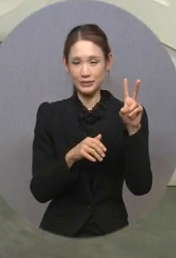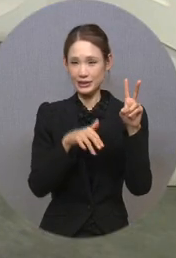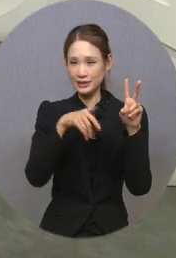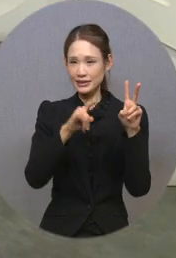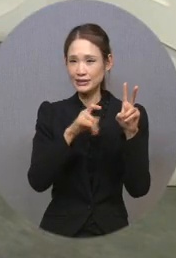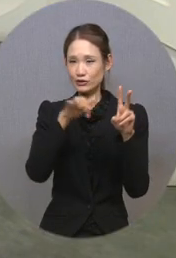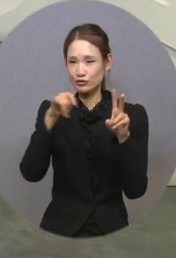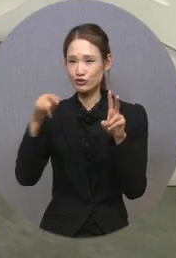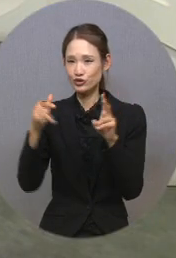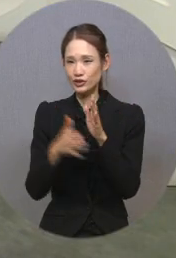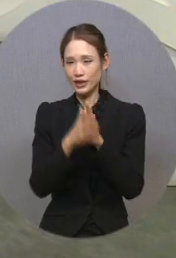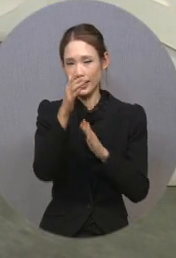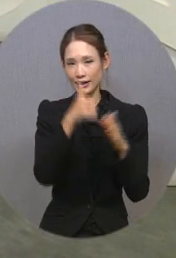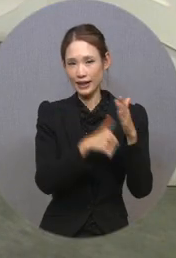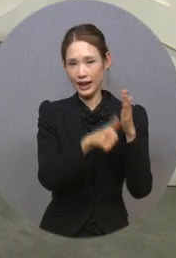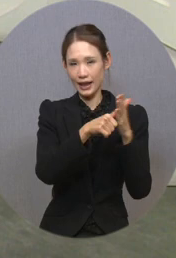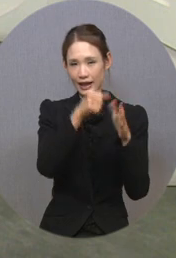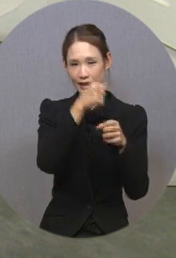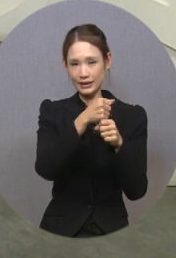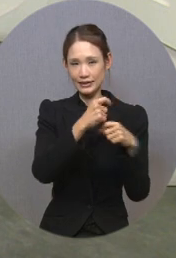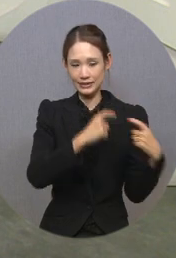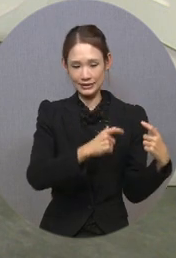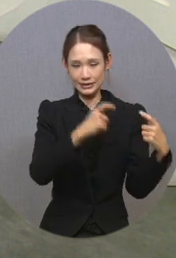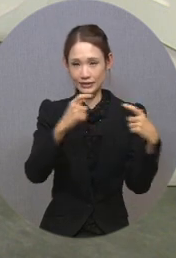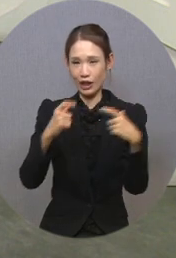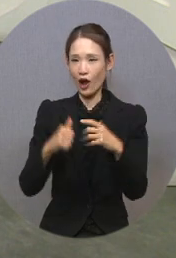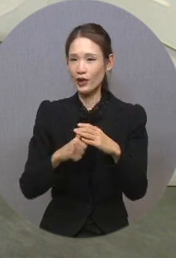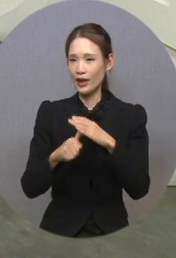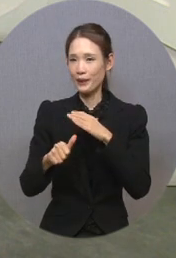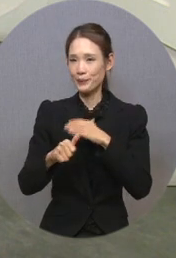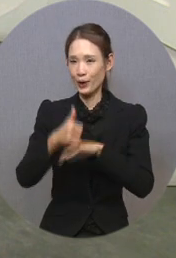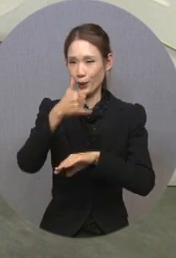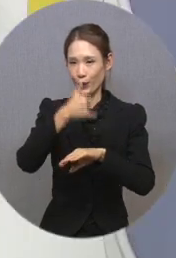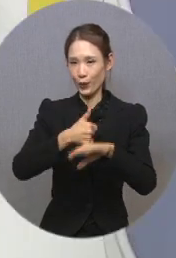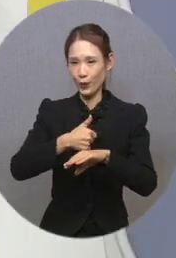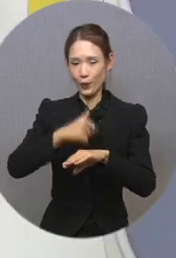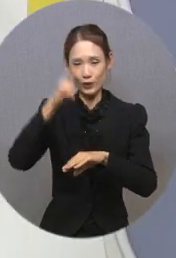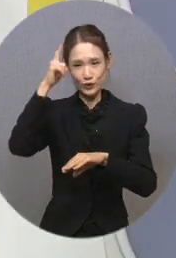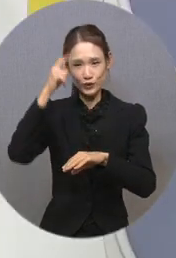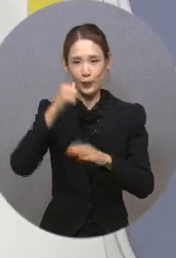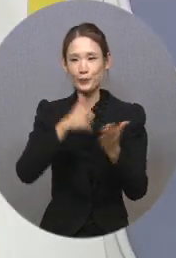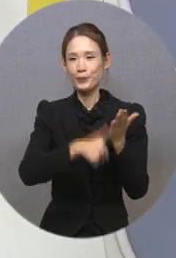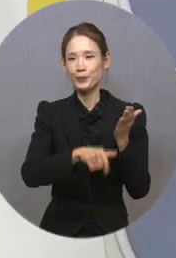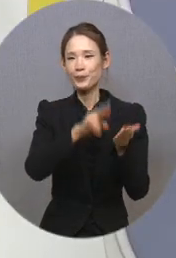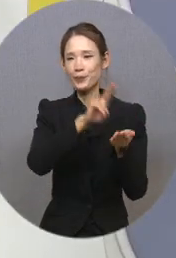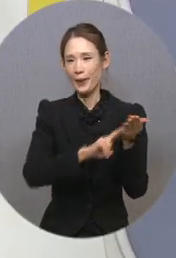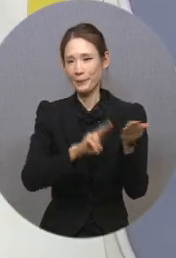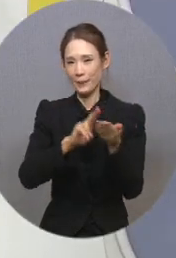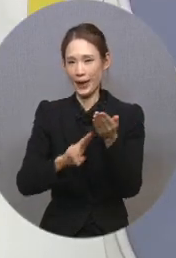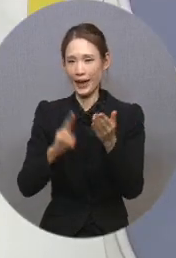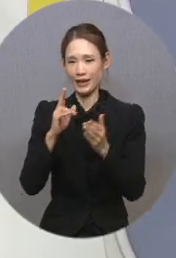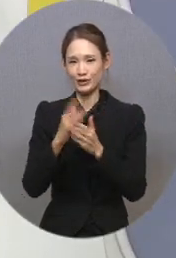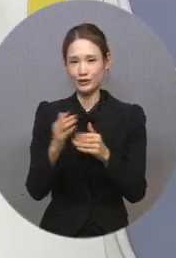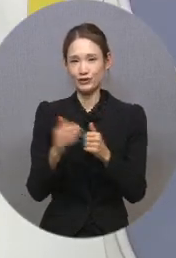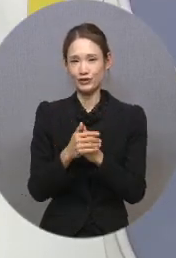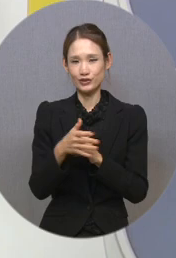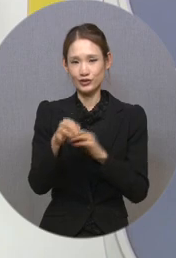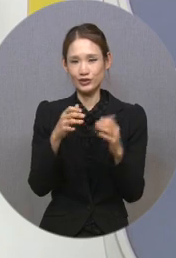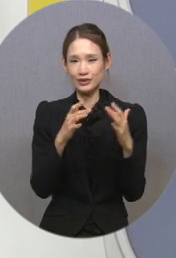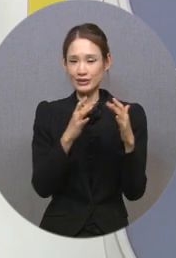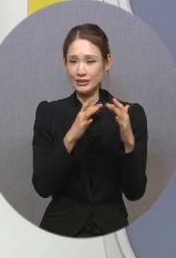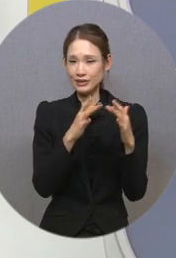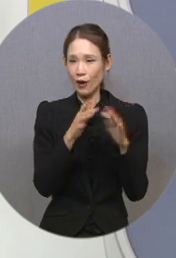생산된 지역 대표 농축수산물을 20점대 판매하고 있습니다. 네. 아니, 그러면 그 남도장터가